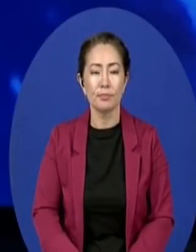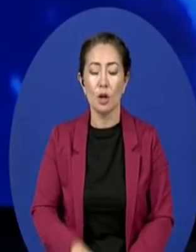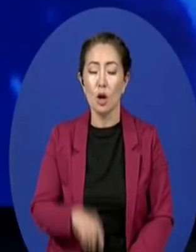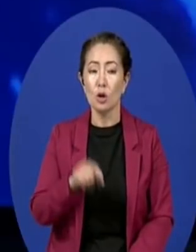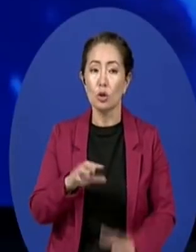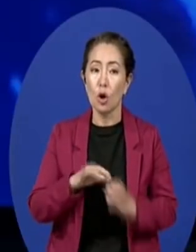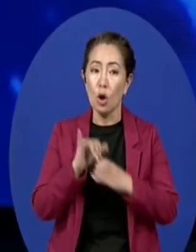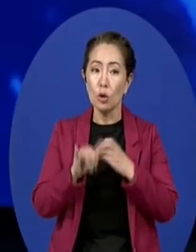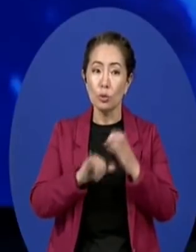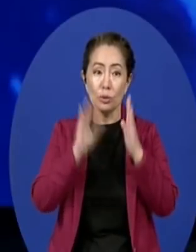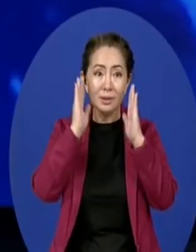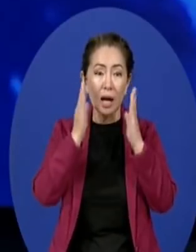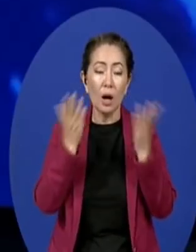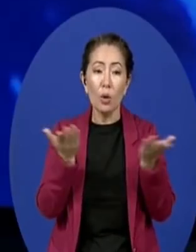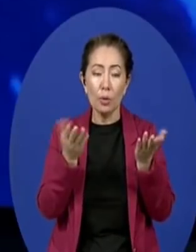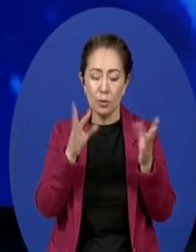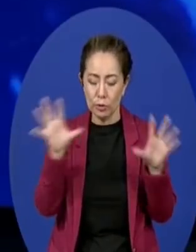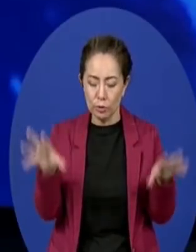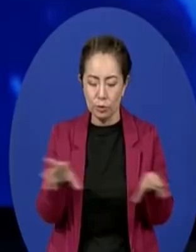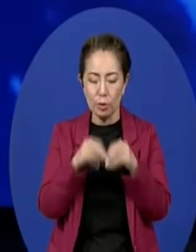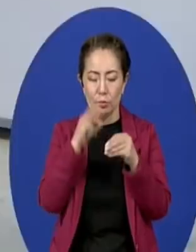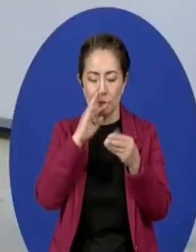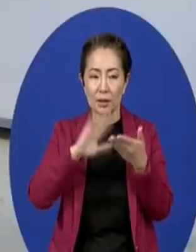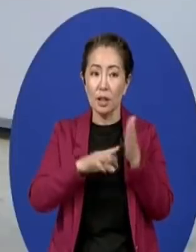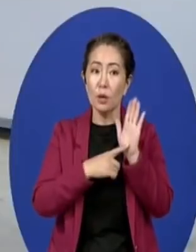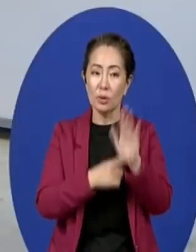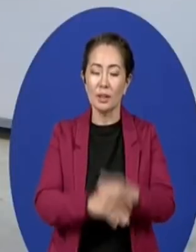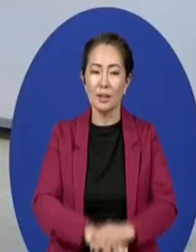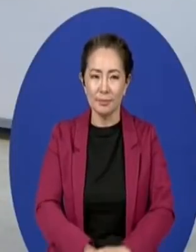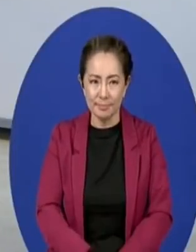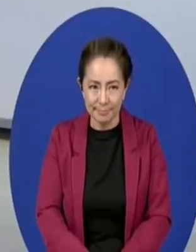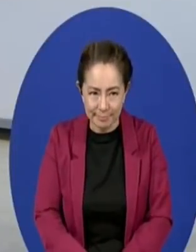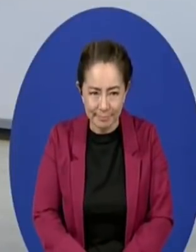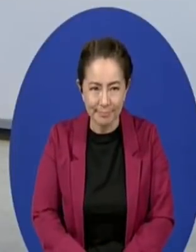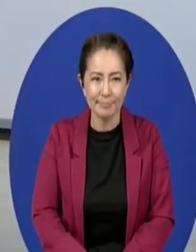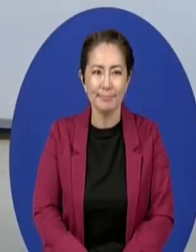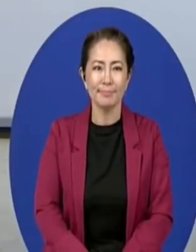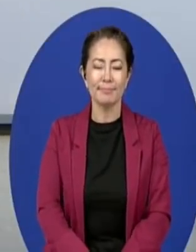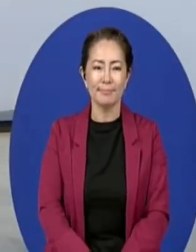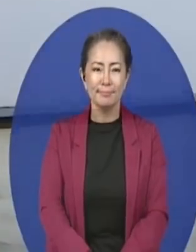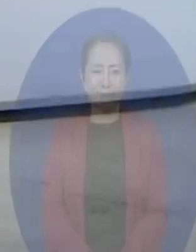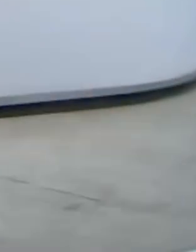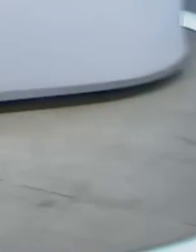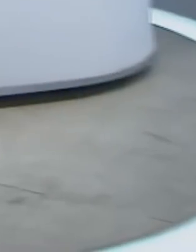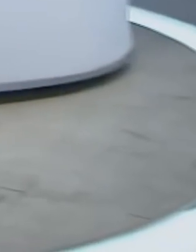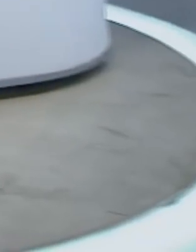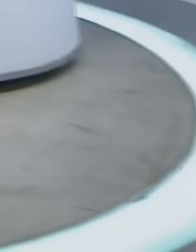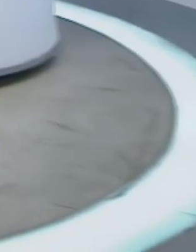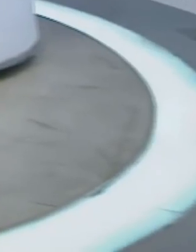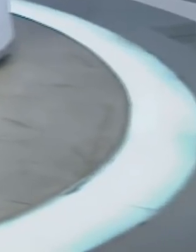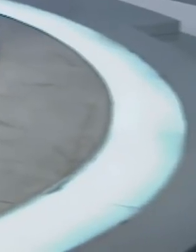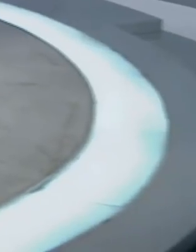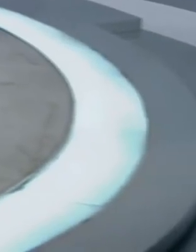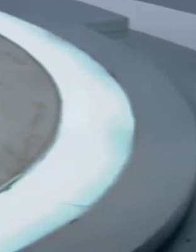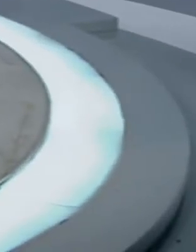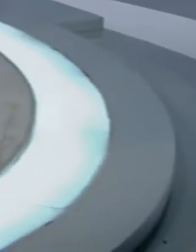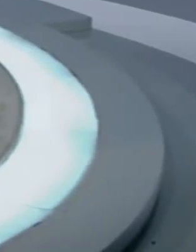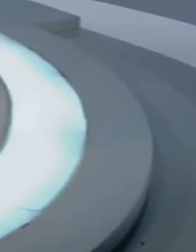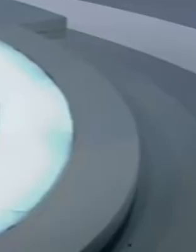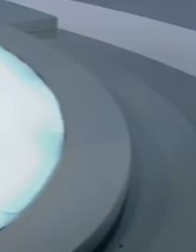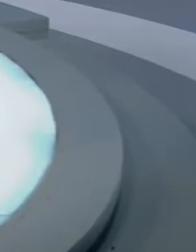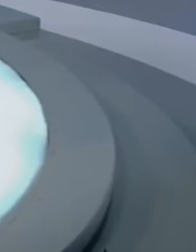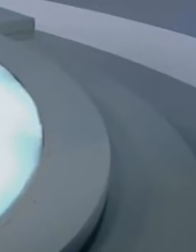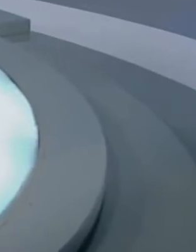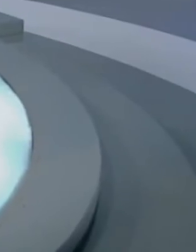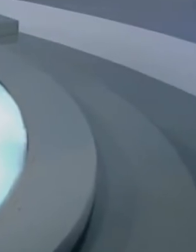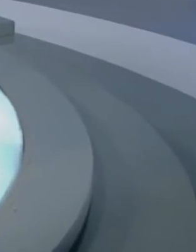Энэ өдөр олон улсын анхаарлын төвд байгаа зарим мэдээлэлээс хүргэлээ. Баярлалаа Ожин Баяра. Одоо үзэгч та бүхэнд спортын үйл амьдралын мэдээлэлээс бачаргал танилцуулна.